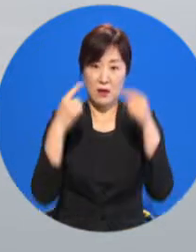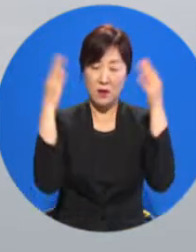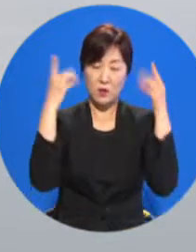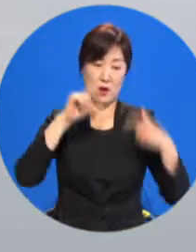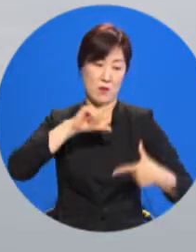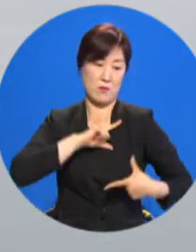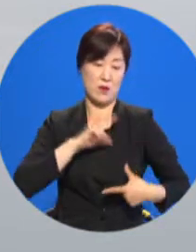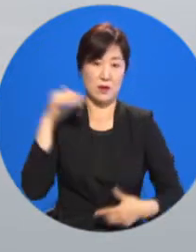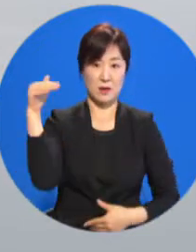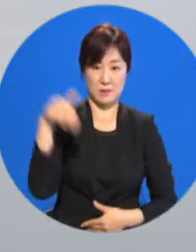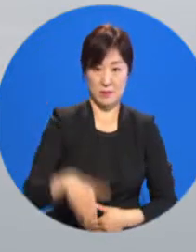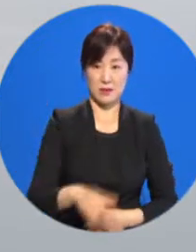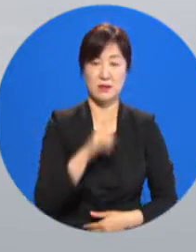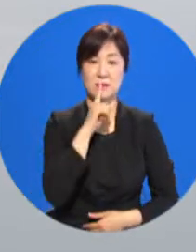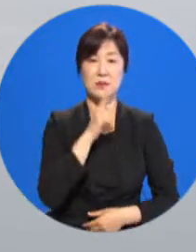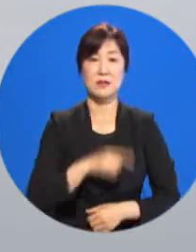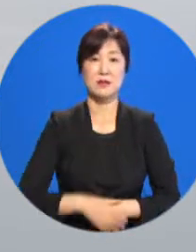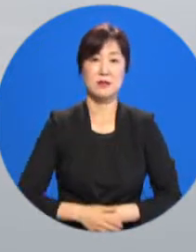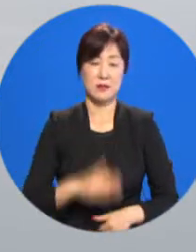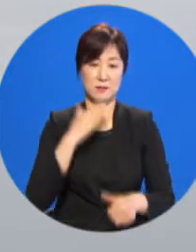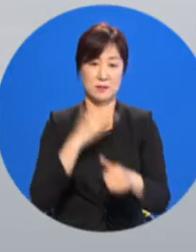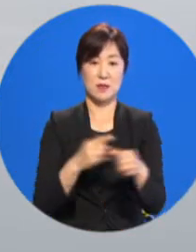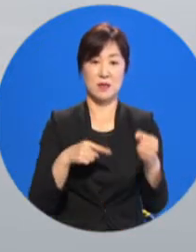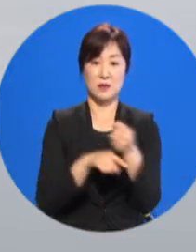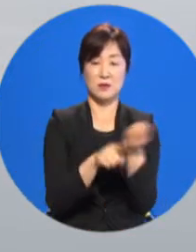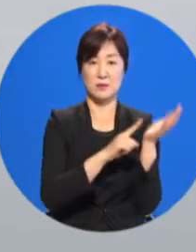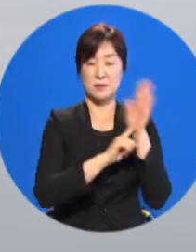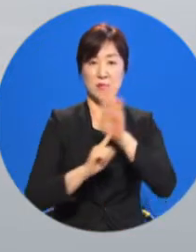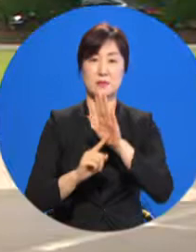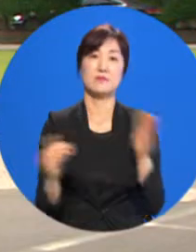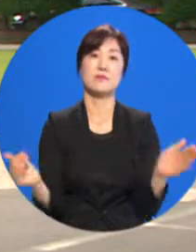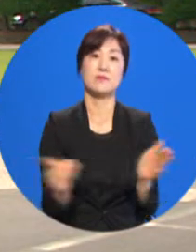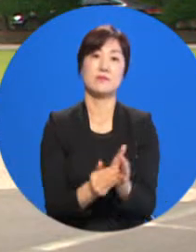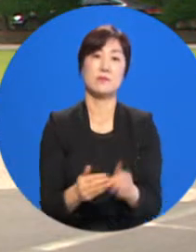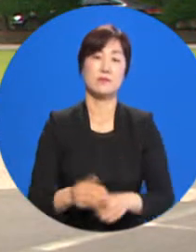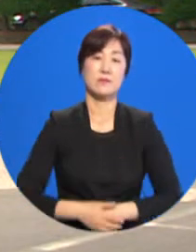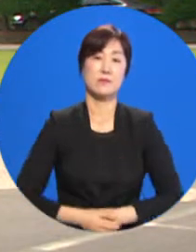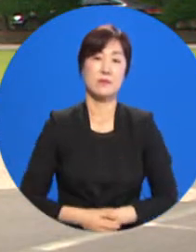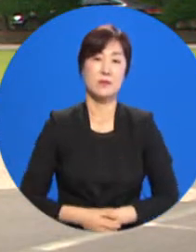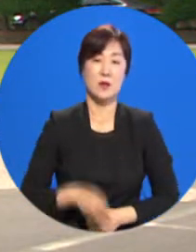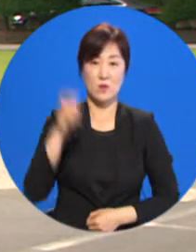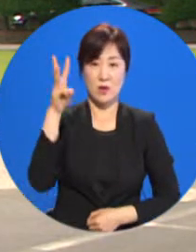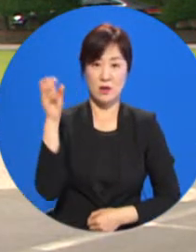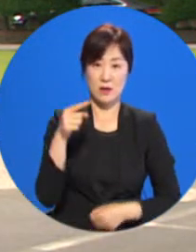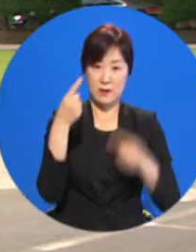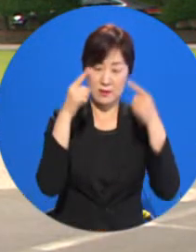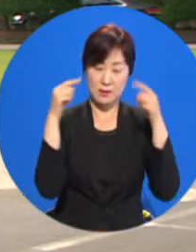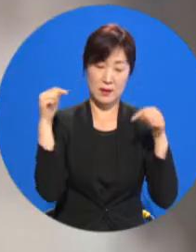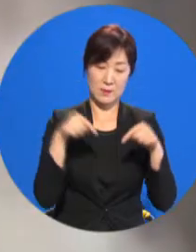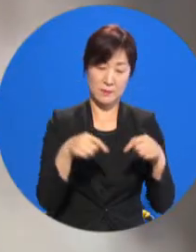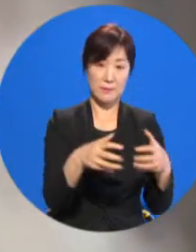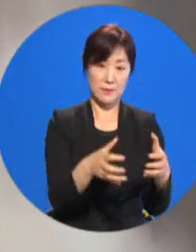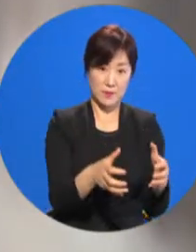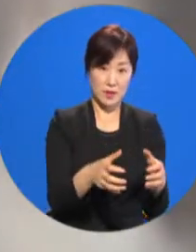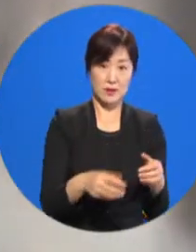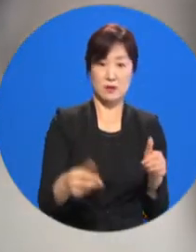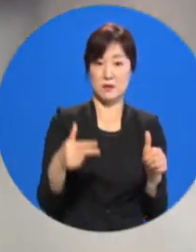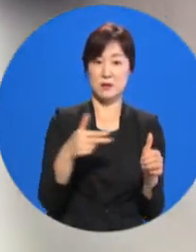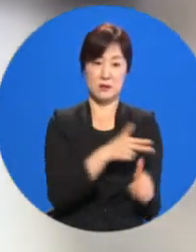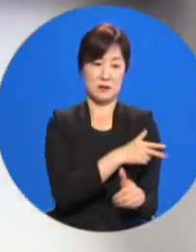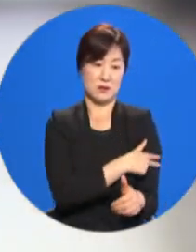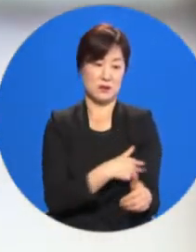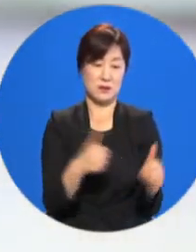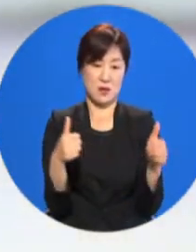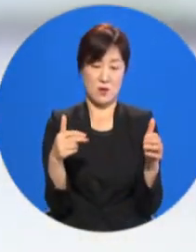크게 실추시켰기 때문이라고 직위 해제 사유를 설명했습니다. 광양보건대 교수협의회는 이사회의 결정을